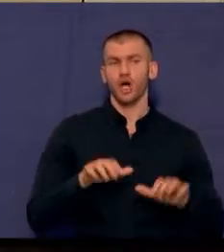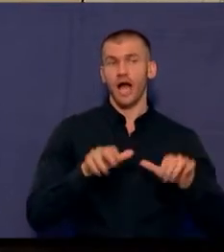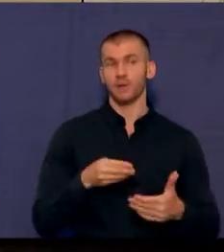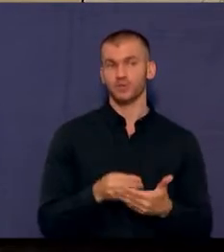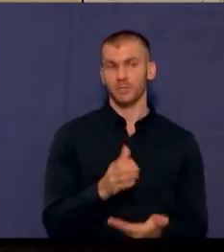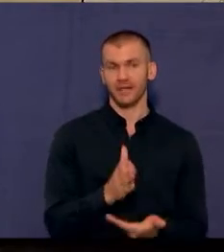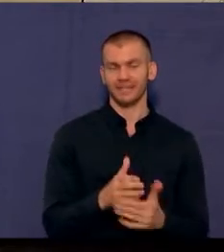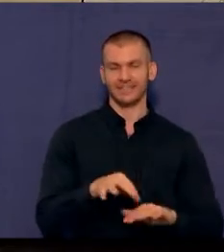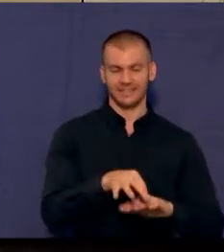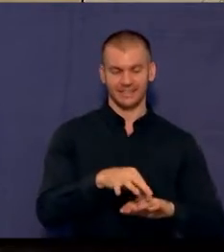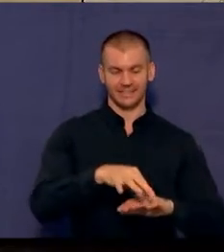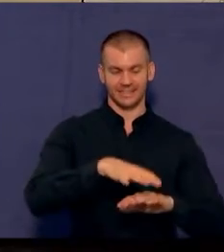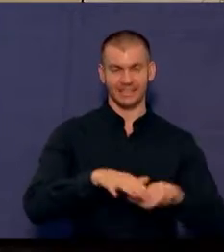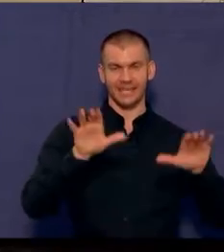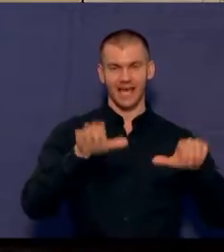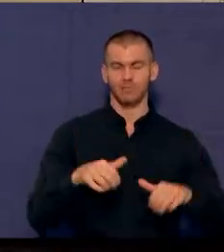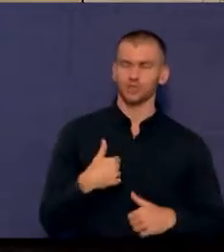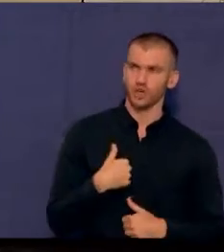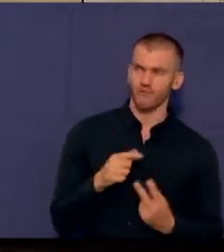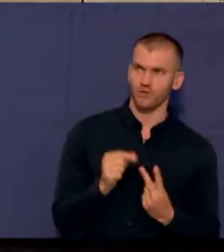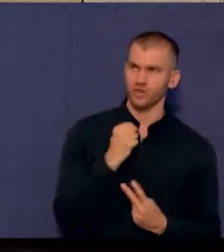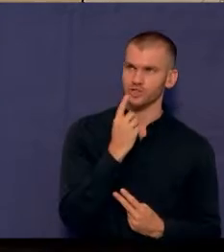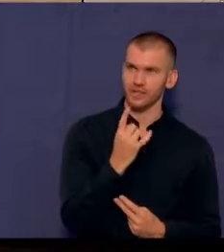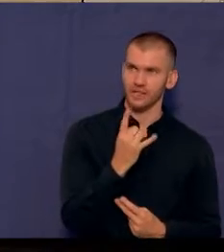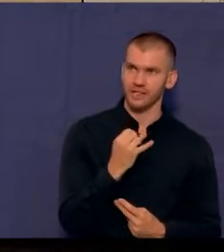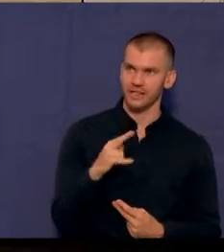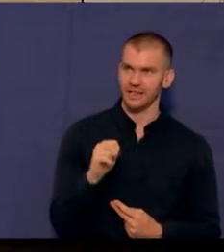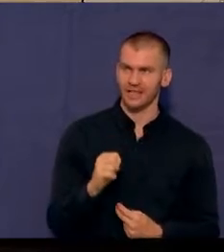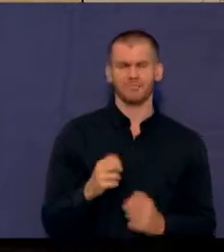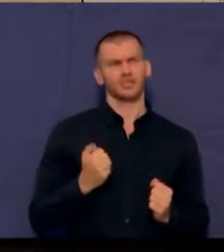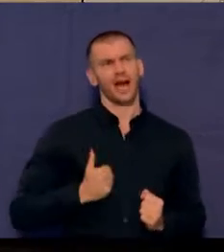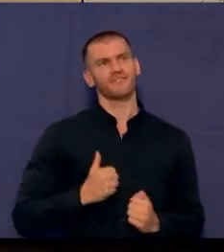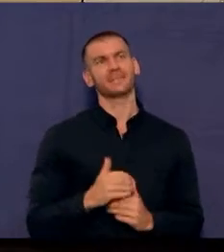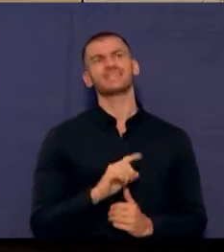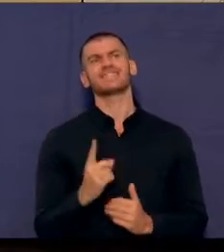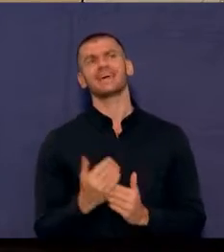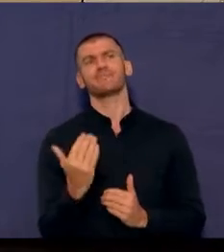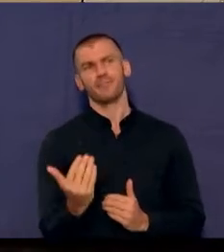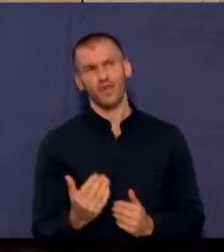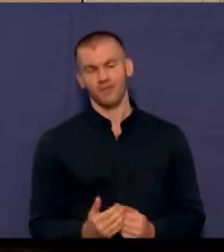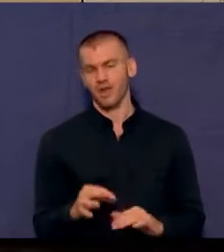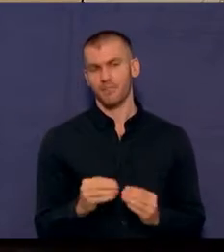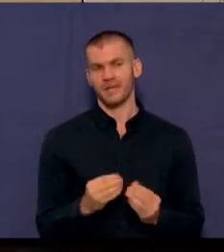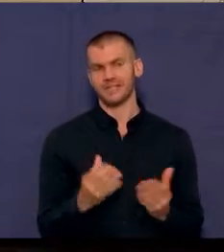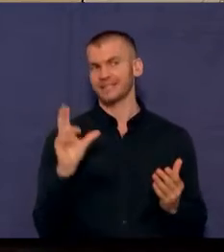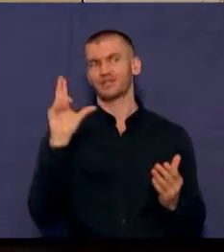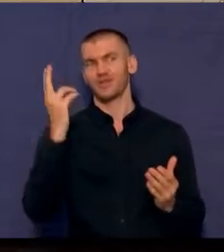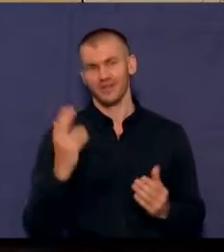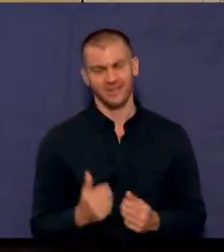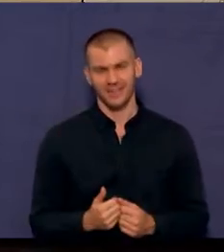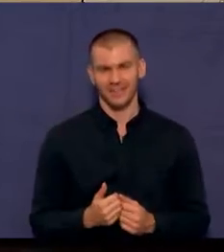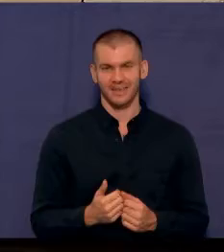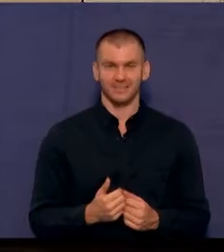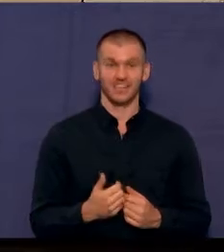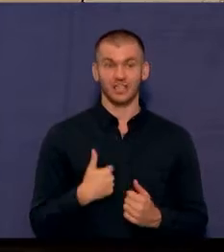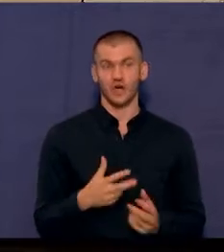riktig ring. Men du... Som jag valde ut. Ja, men som passar. Du ska ha sen typ. Eller som, bara, som ja, men... inte passar nu. Så att det är inte bara det att jag är